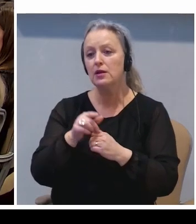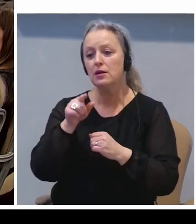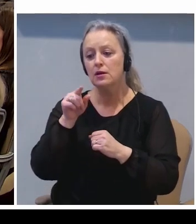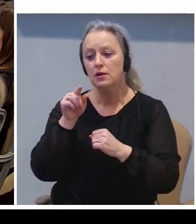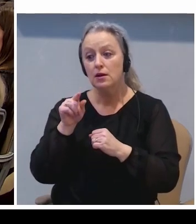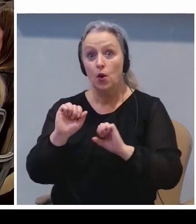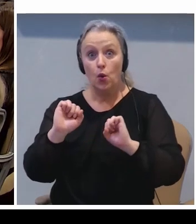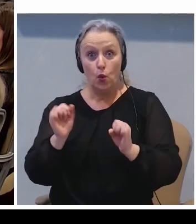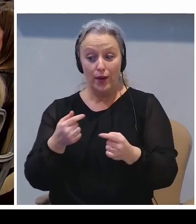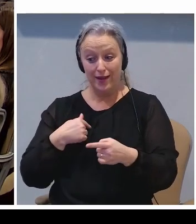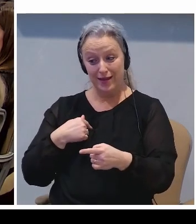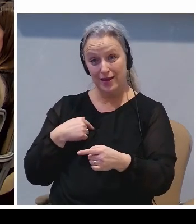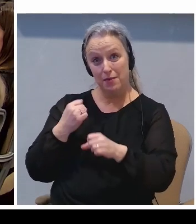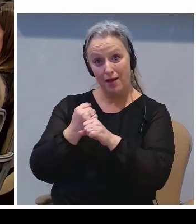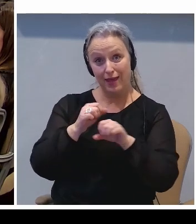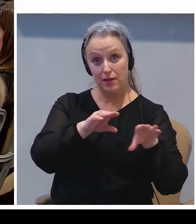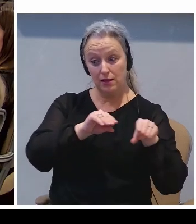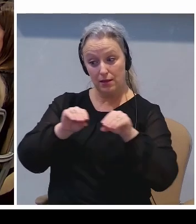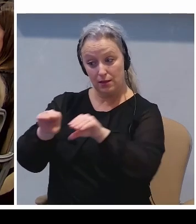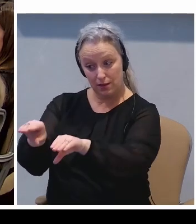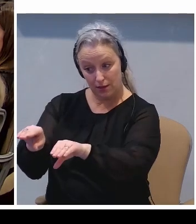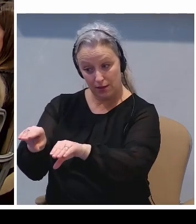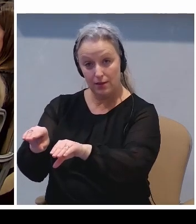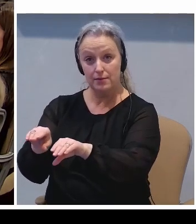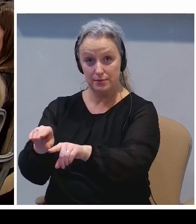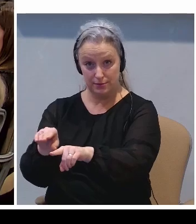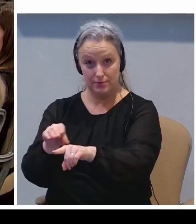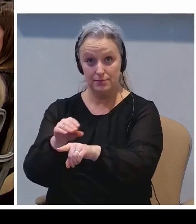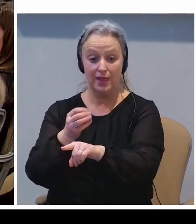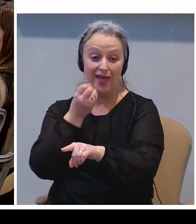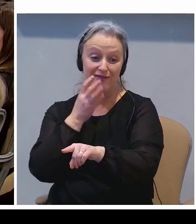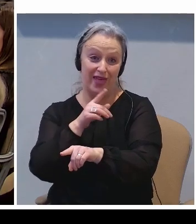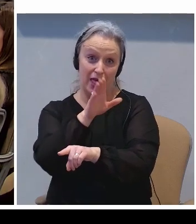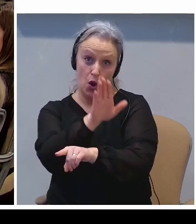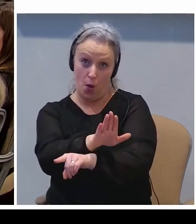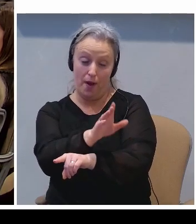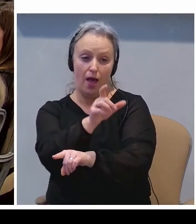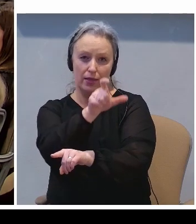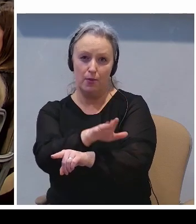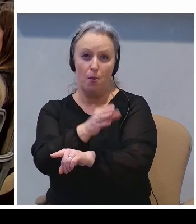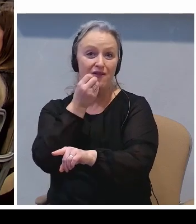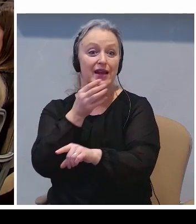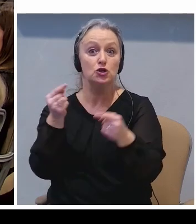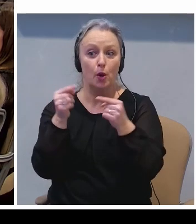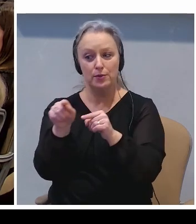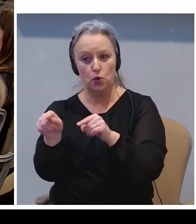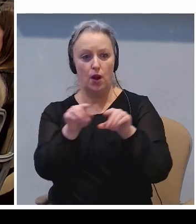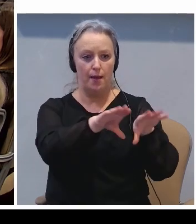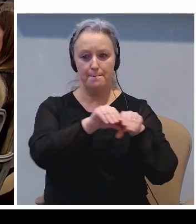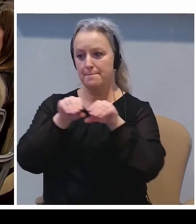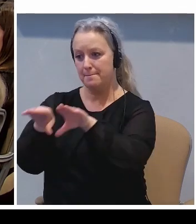Kui ma teen sulle siirdamise doonorit, kelle veri toimib normaalselt, siis